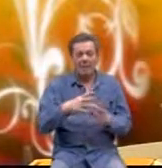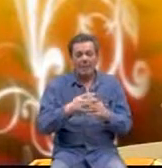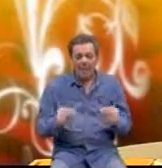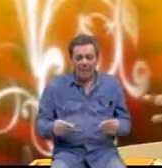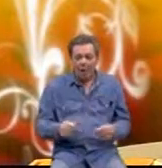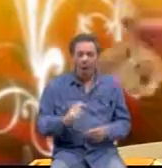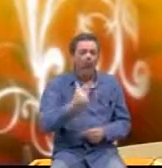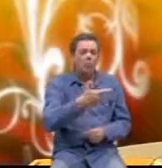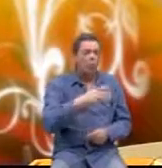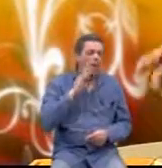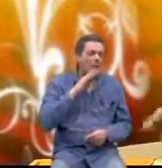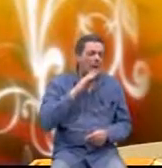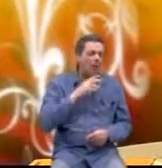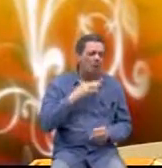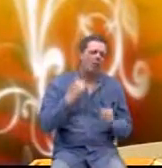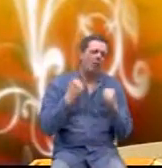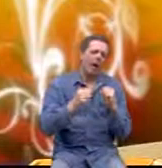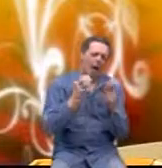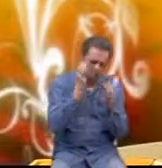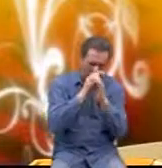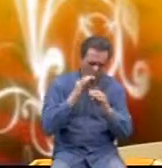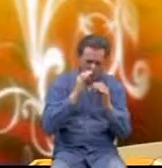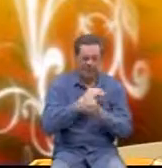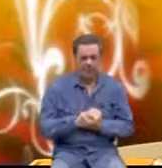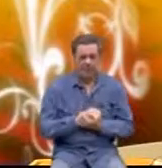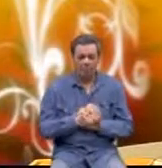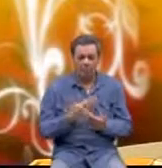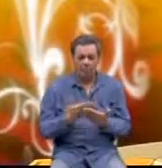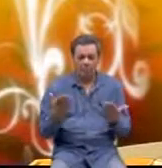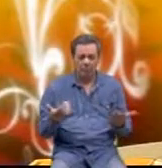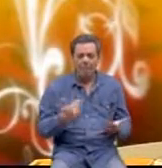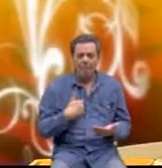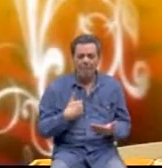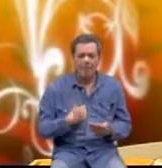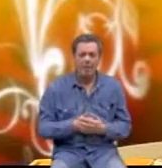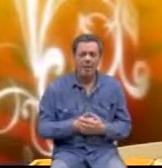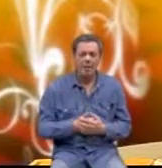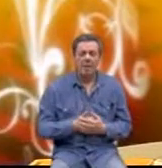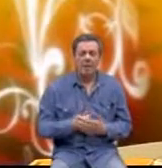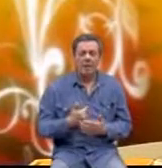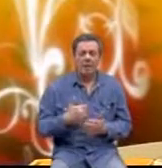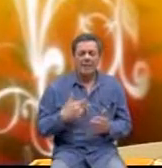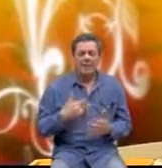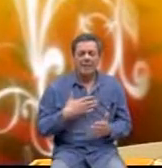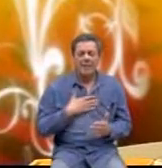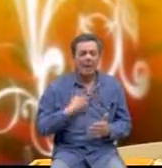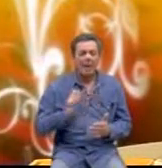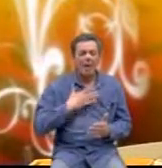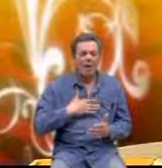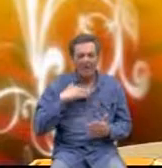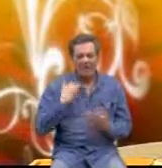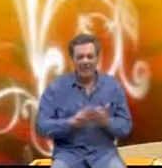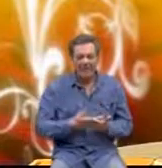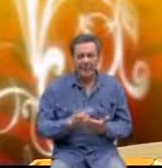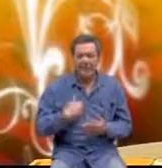dva, za koje mi mislimo kaj mačak. To je to. Mi sebi jednostavno ne želimo priznati možda da